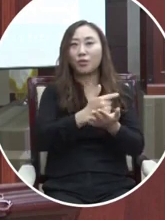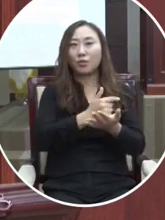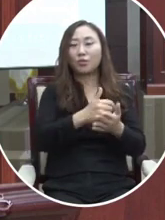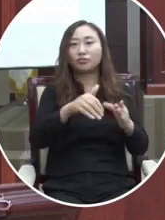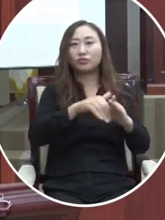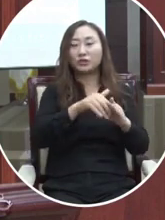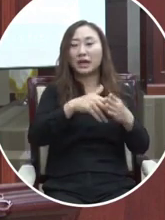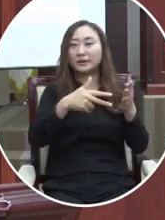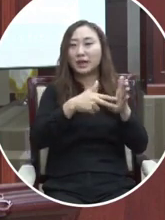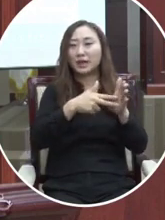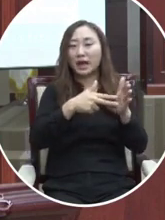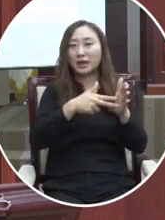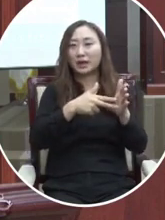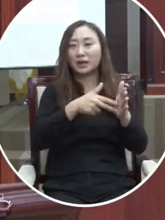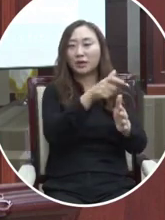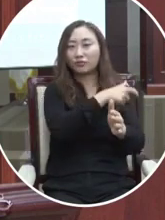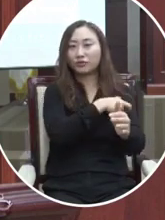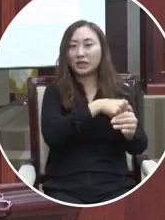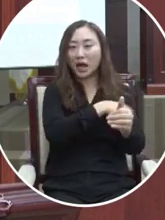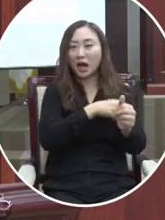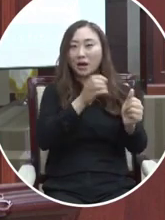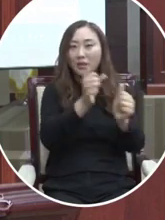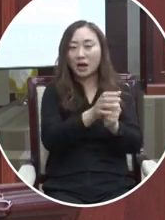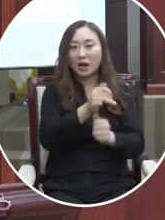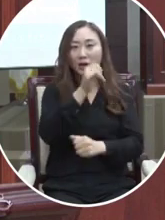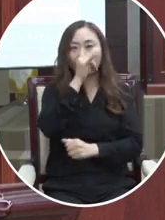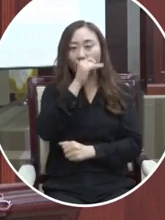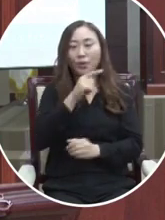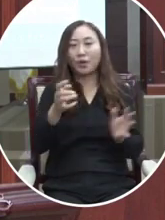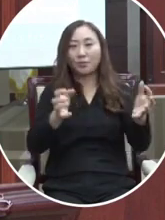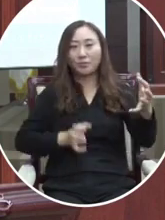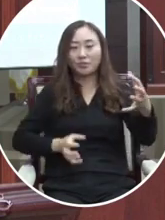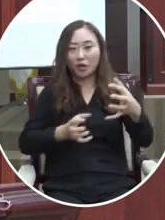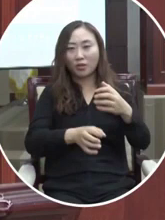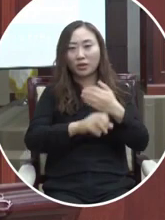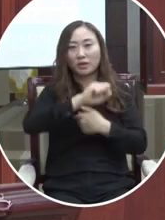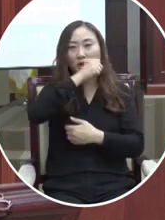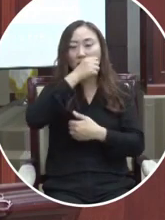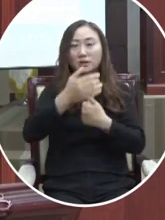이사로 위촉받고 노원구와 협업하여 예산을 지원받았습니다.